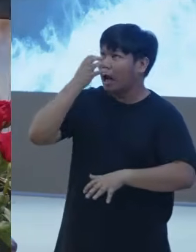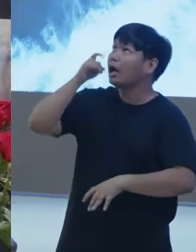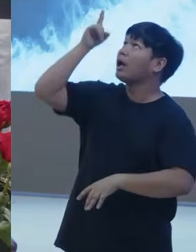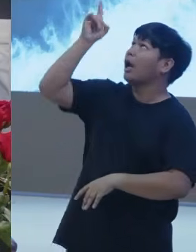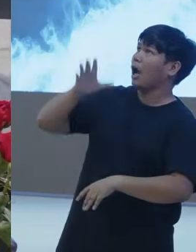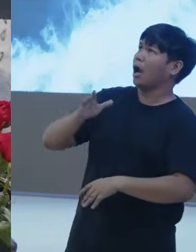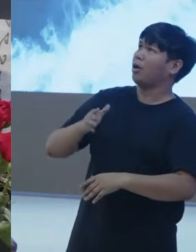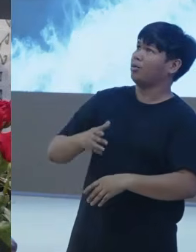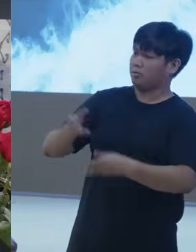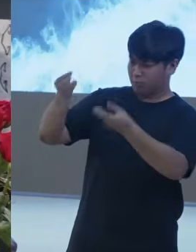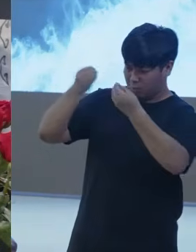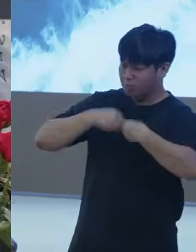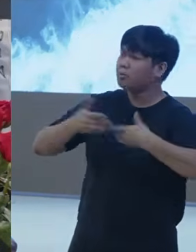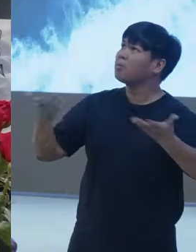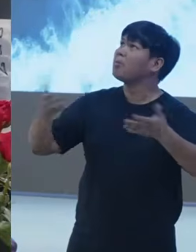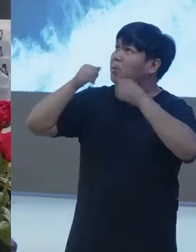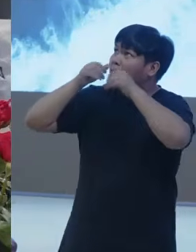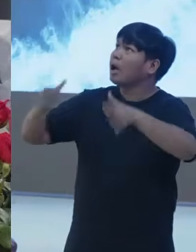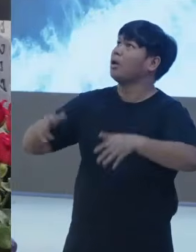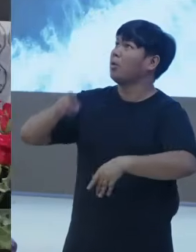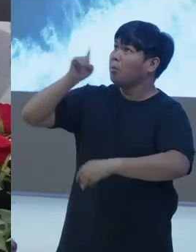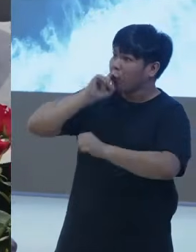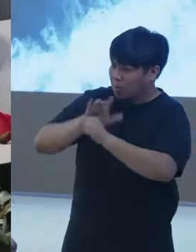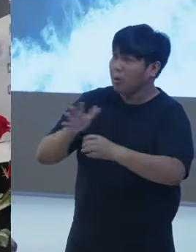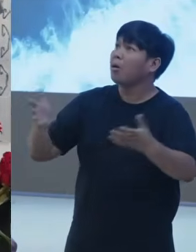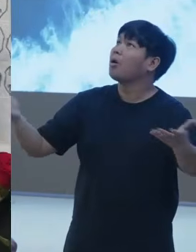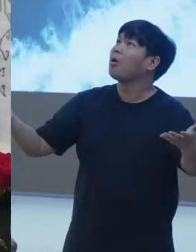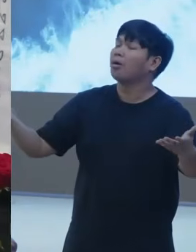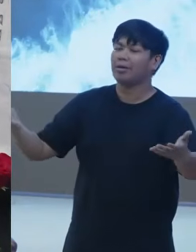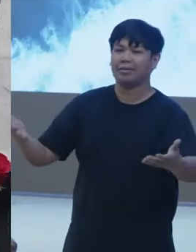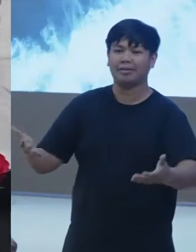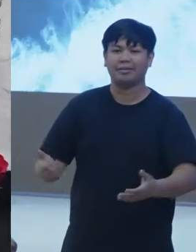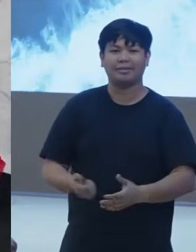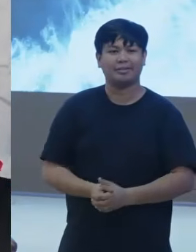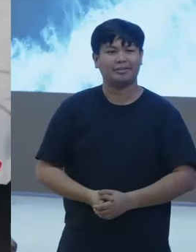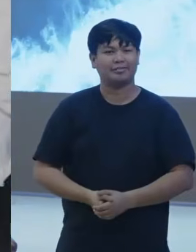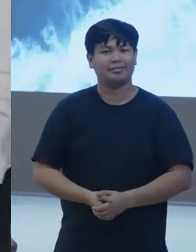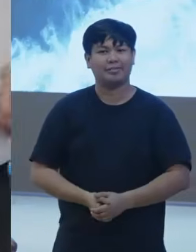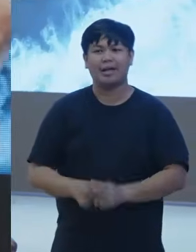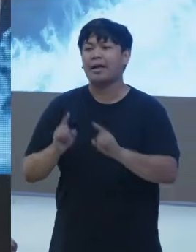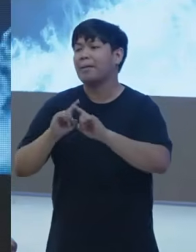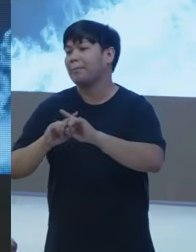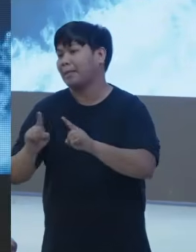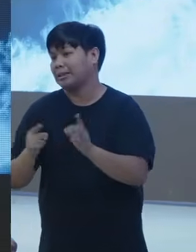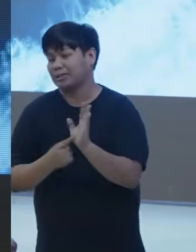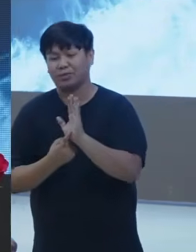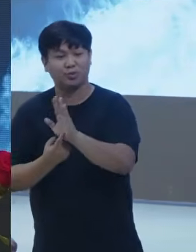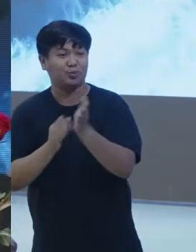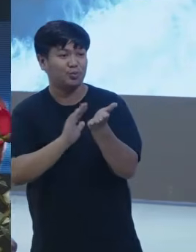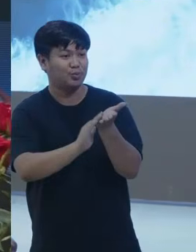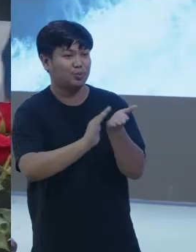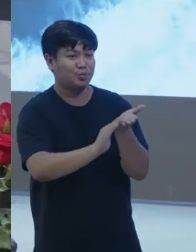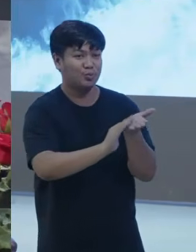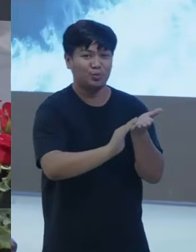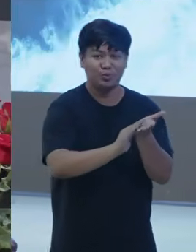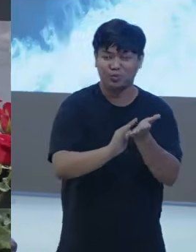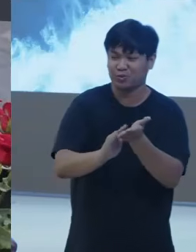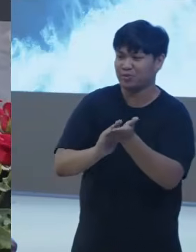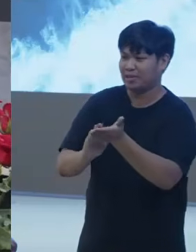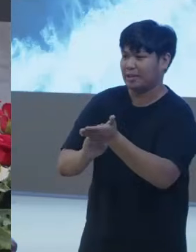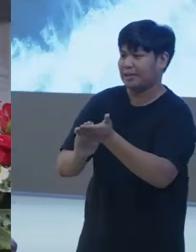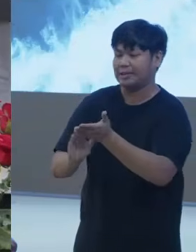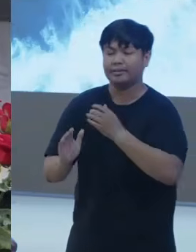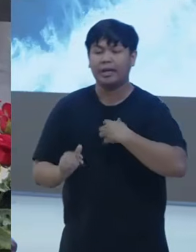po na binabanggit dito ay ang pagpapatawad. So kung minsan, merong